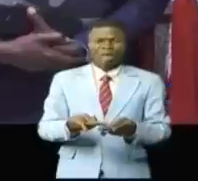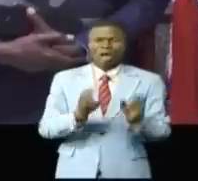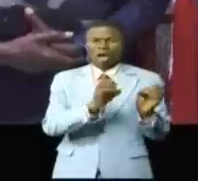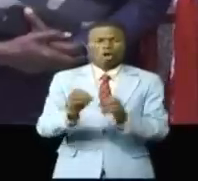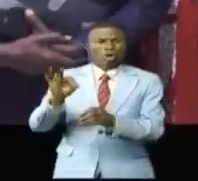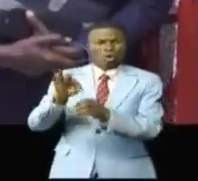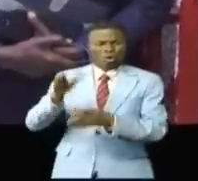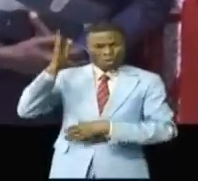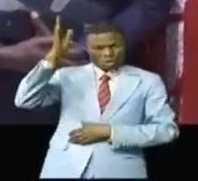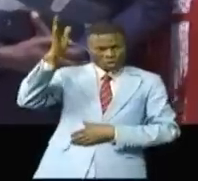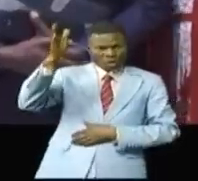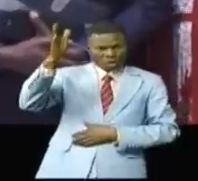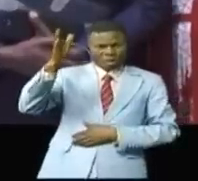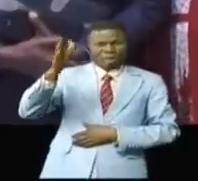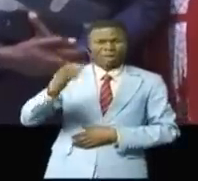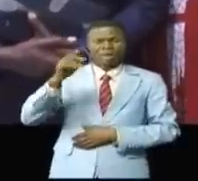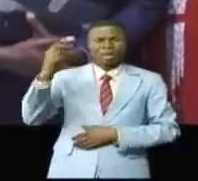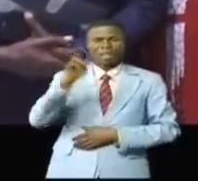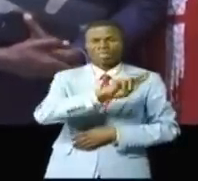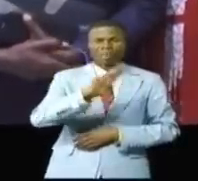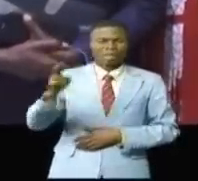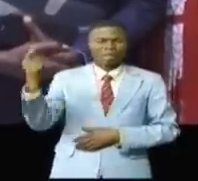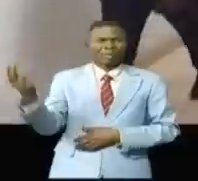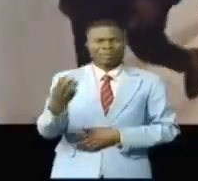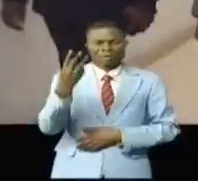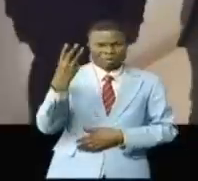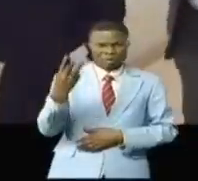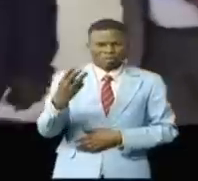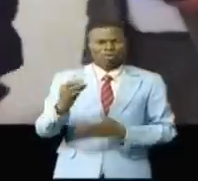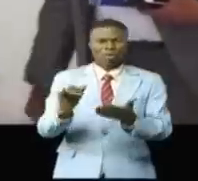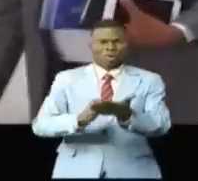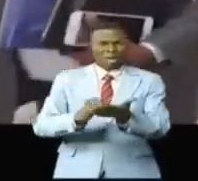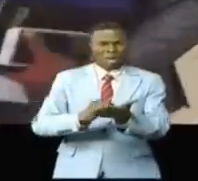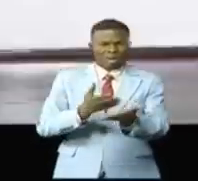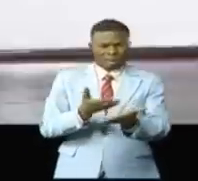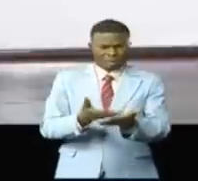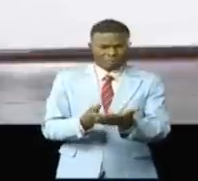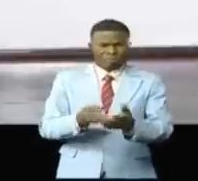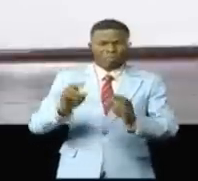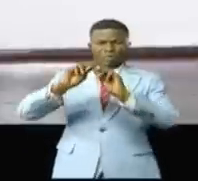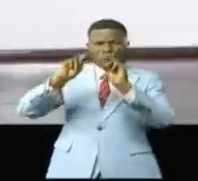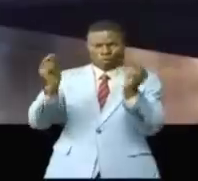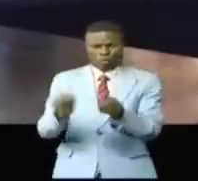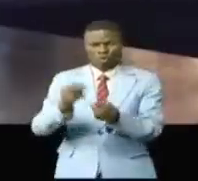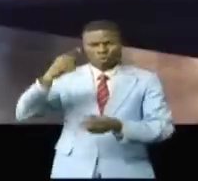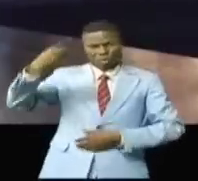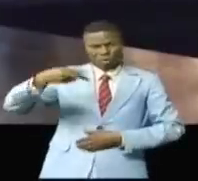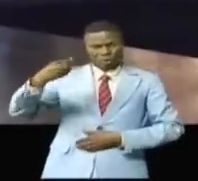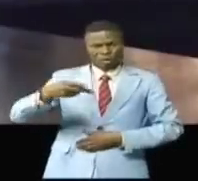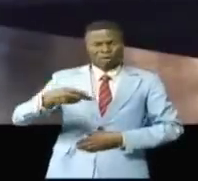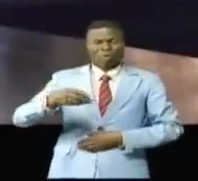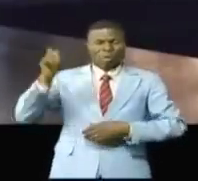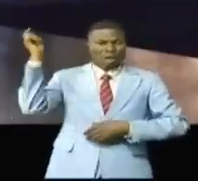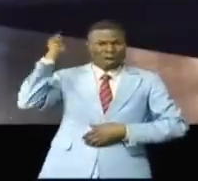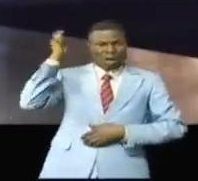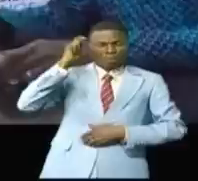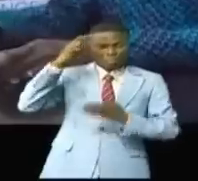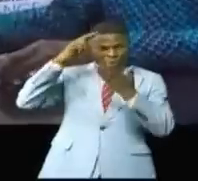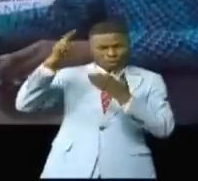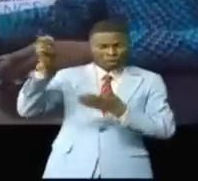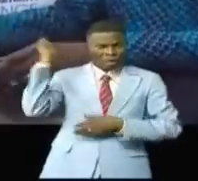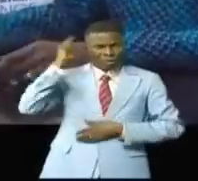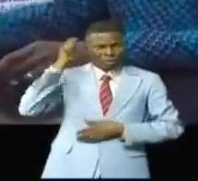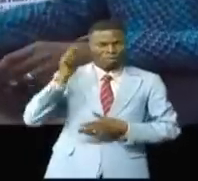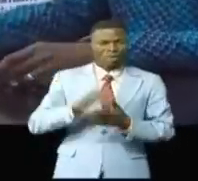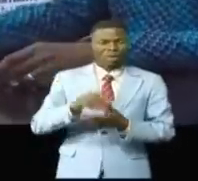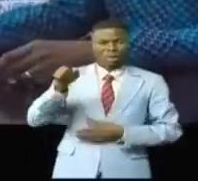nous amener à l'opération de l'enrôlement. La deuxième délégation du groupe des chercheurs et professeurs avec à sa tête le professeur